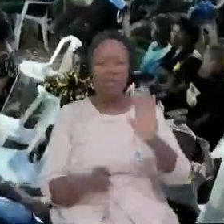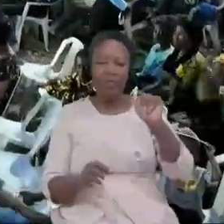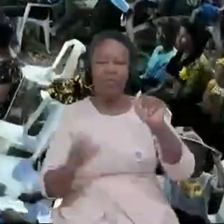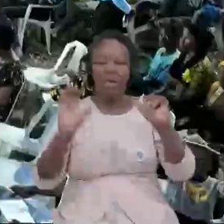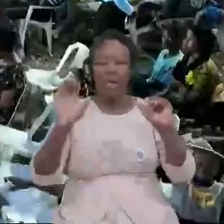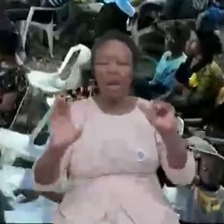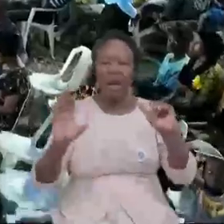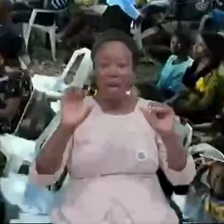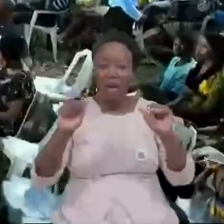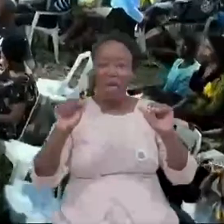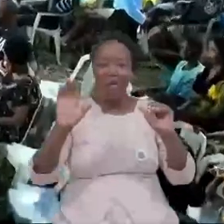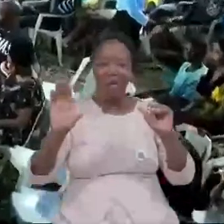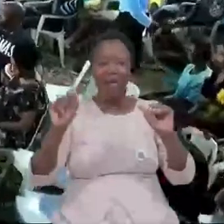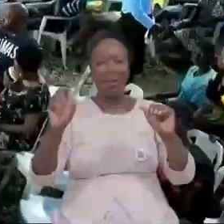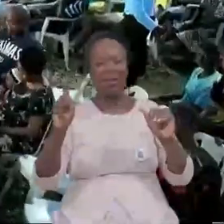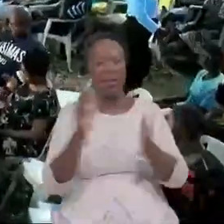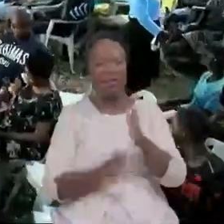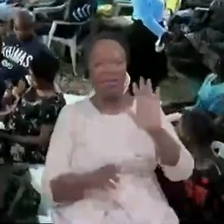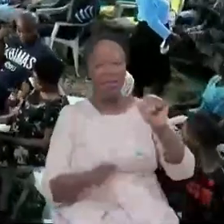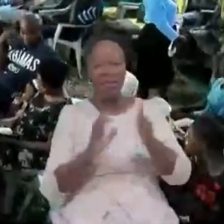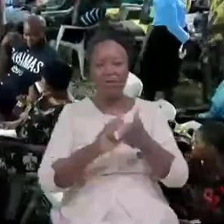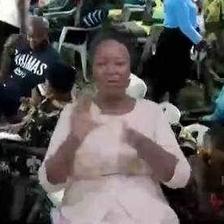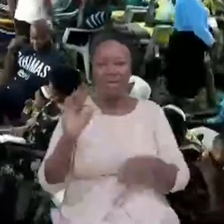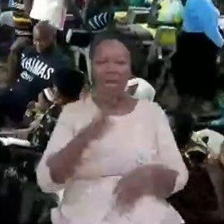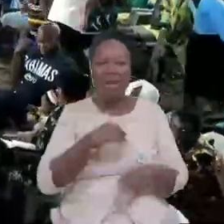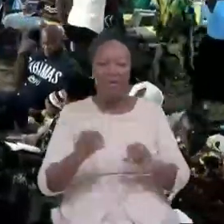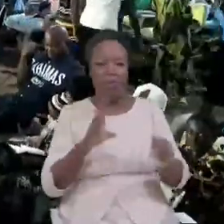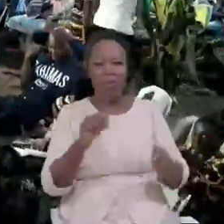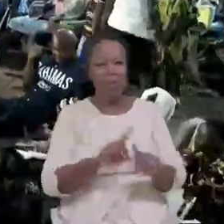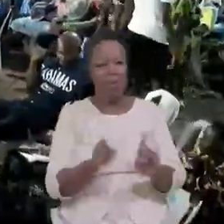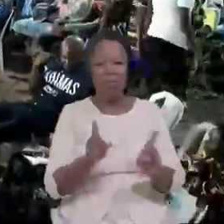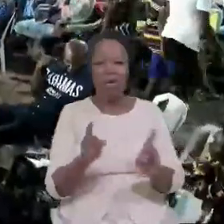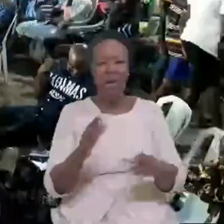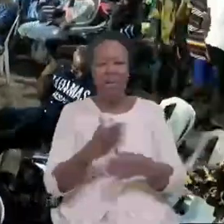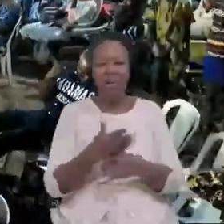le verset 9. Actes 15, 9.